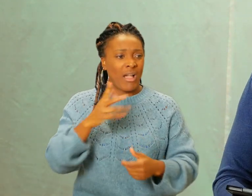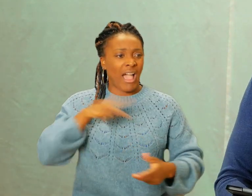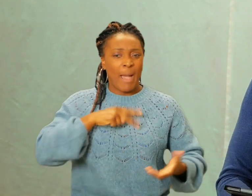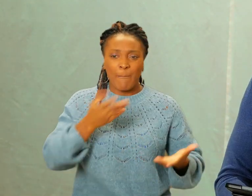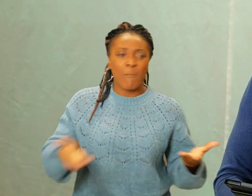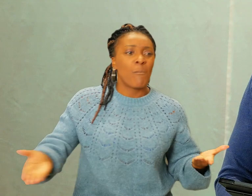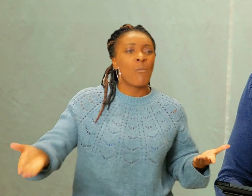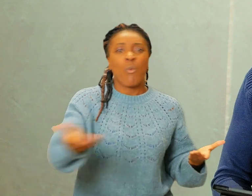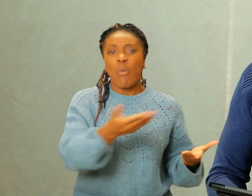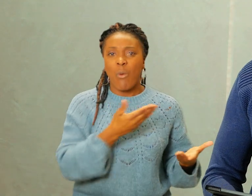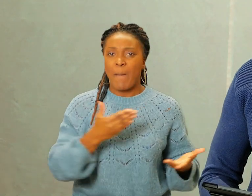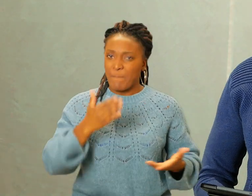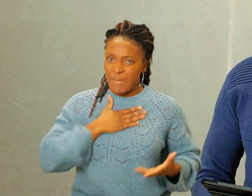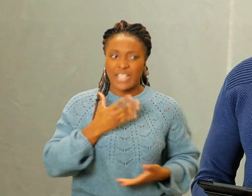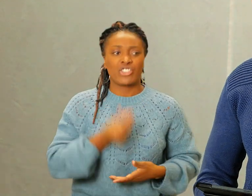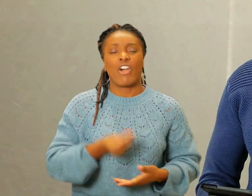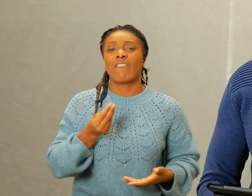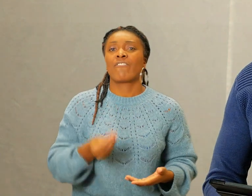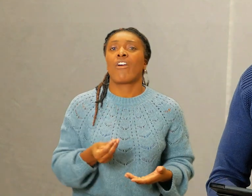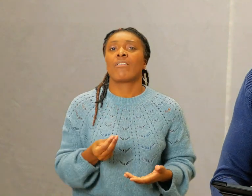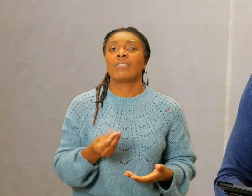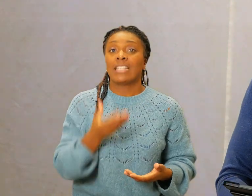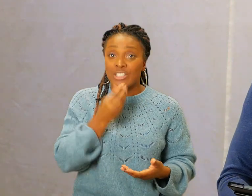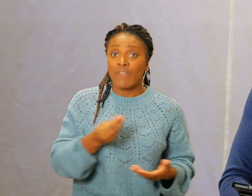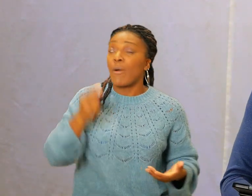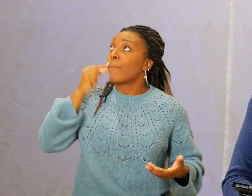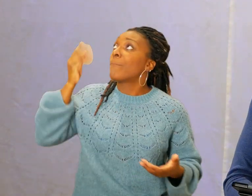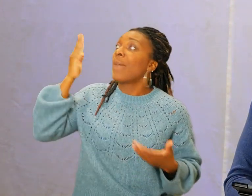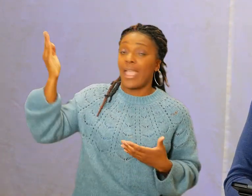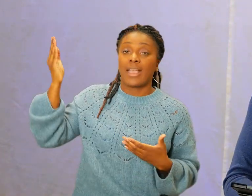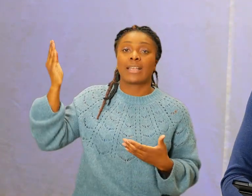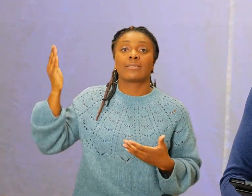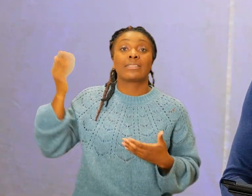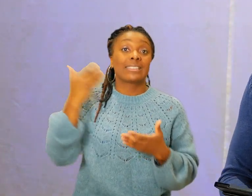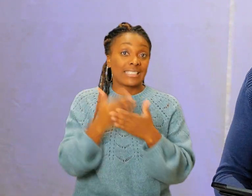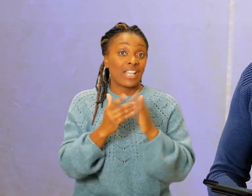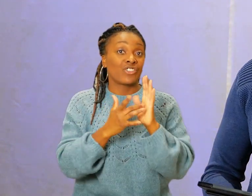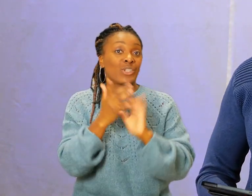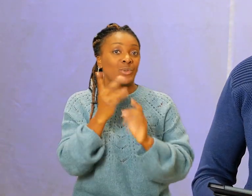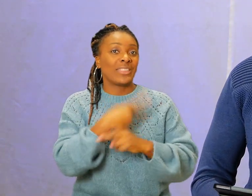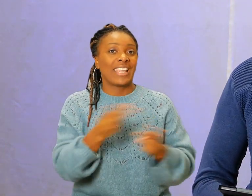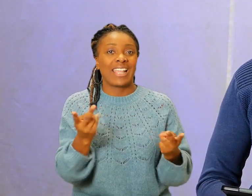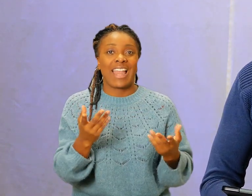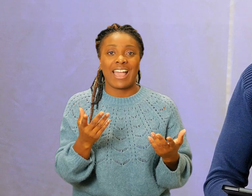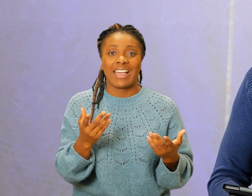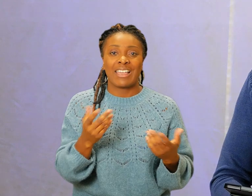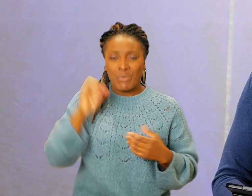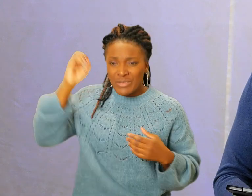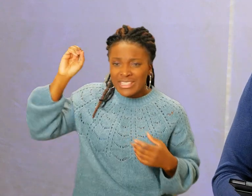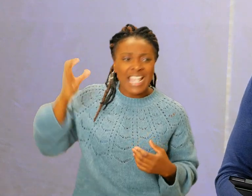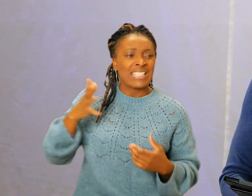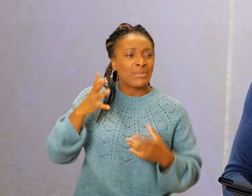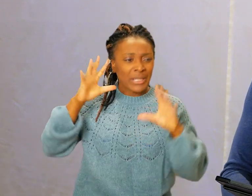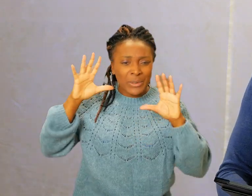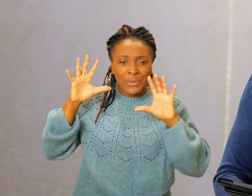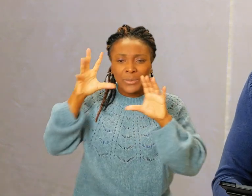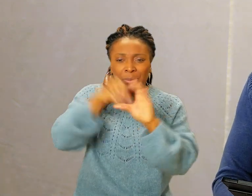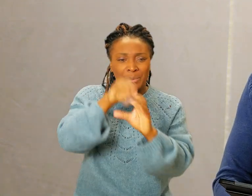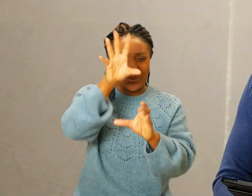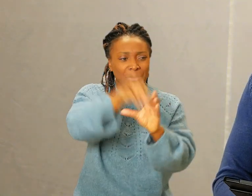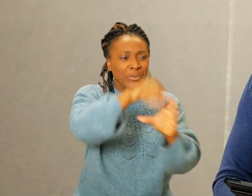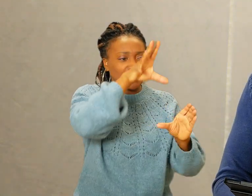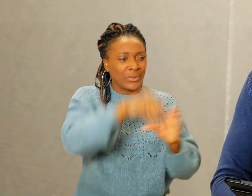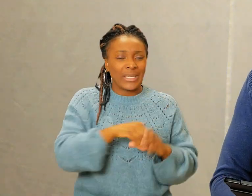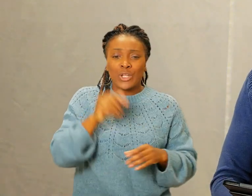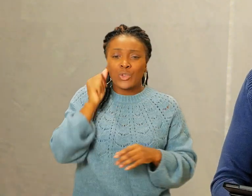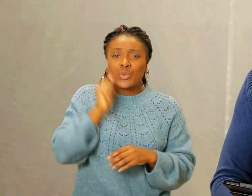m'appartiendront. Ils seront mes enfants, les enfants du Père Céleste. Ils seront scellés par mon esprit. Et je les conduirai jour